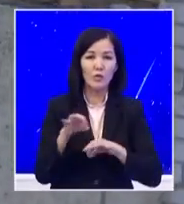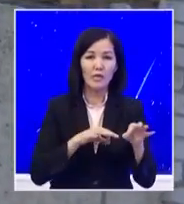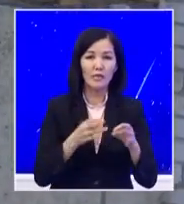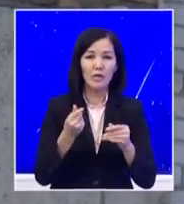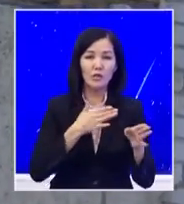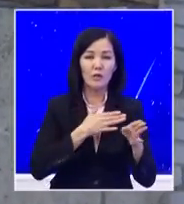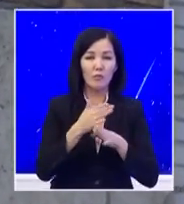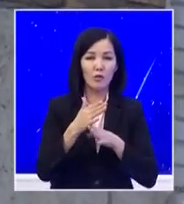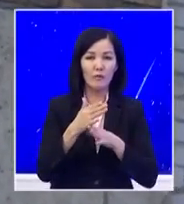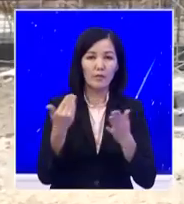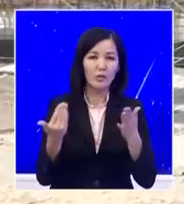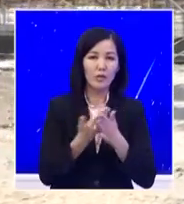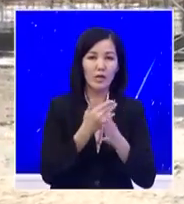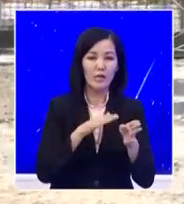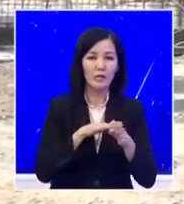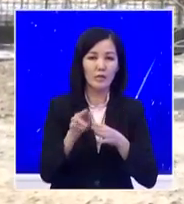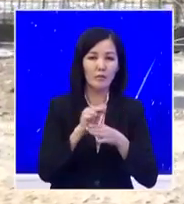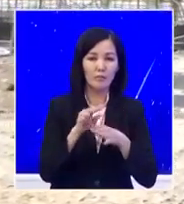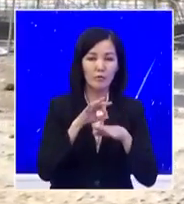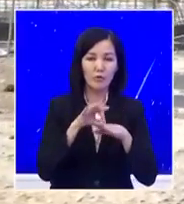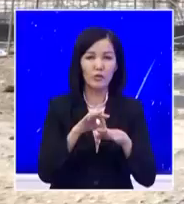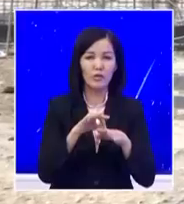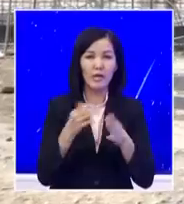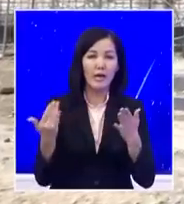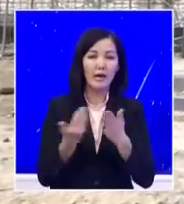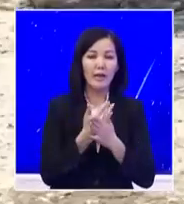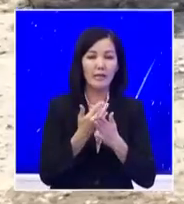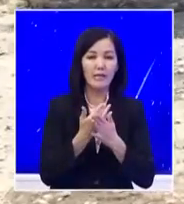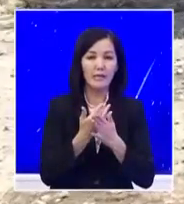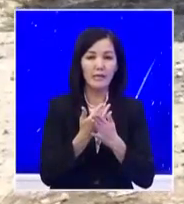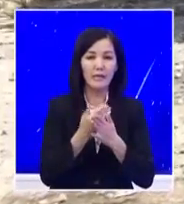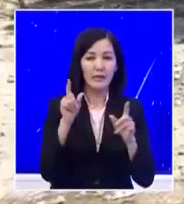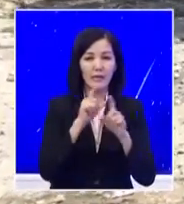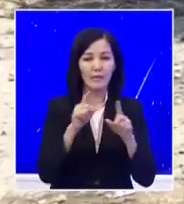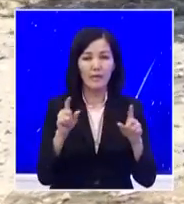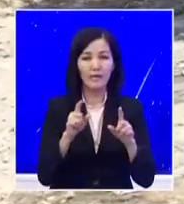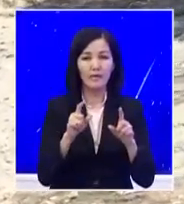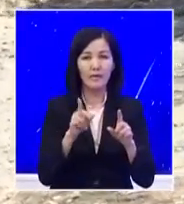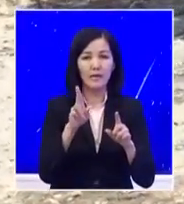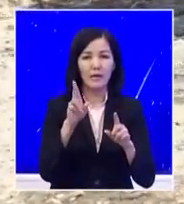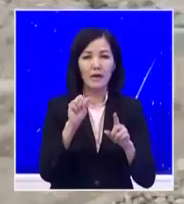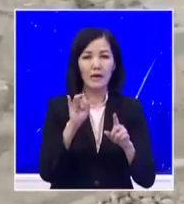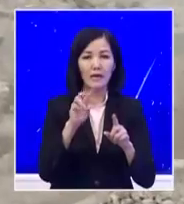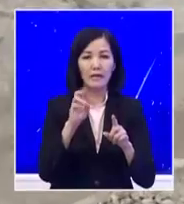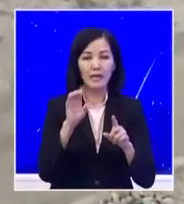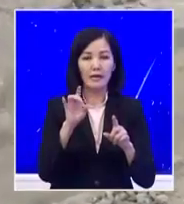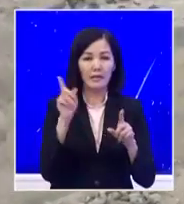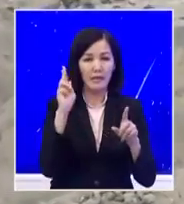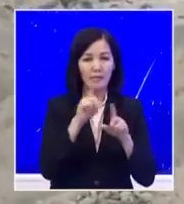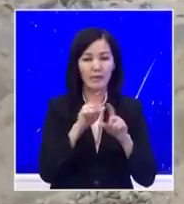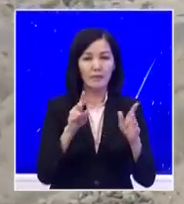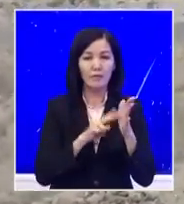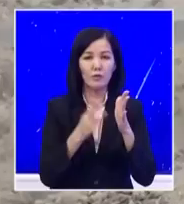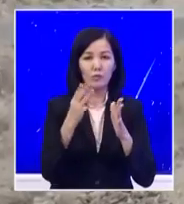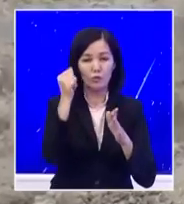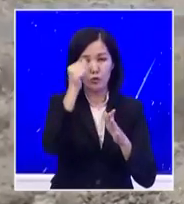қаржы бөлініпті. Жаңартылып жатыр. Дәл осындай қайта жаңартуды қажет еткен ғимараттың бірі Қайнардағы мына мектеп.